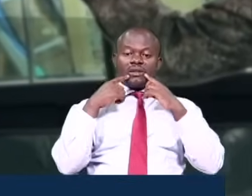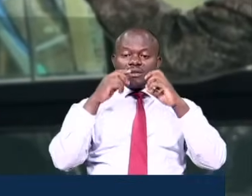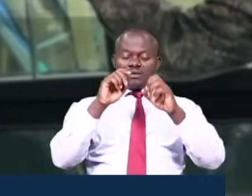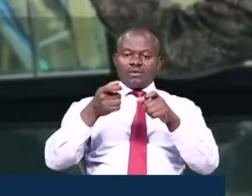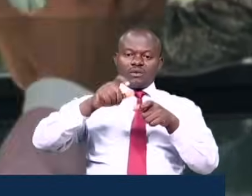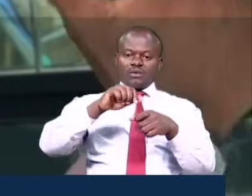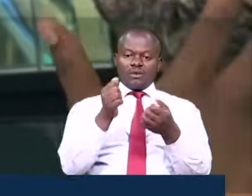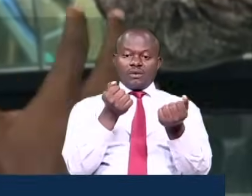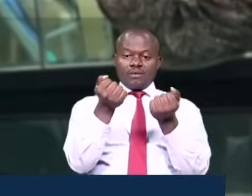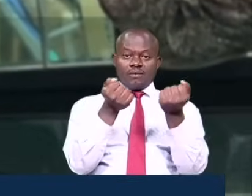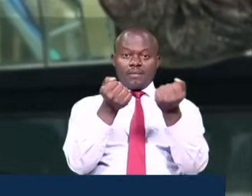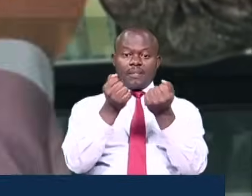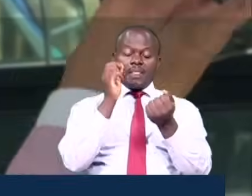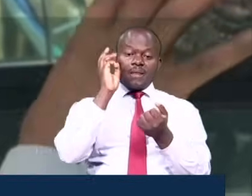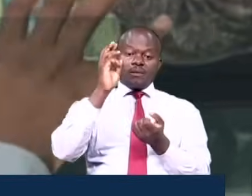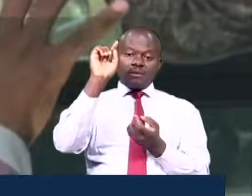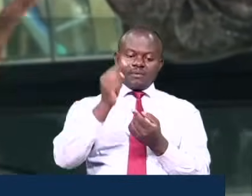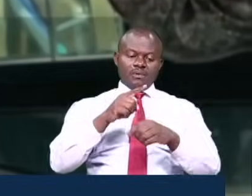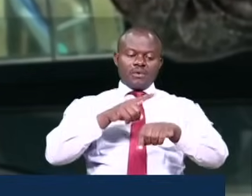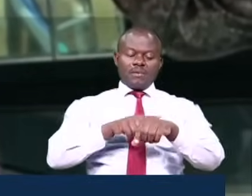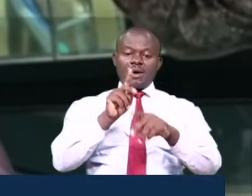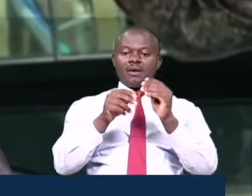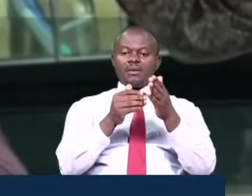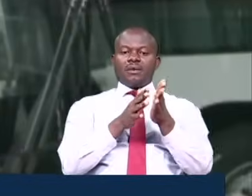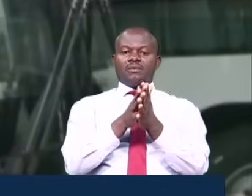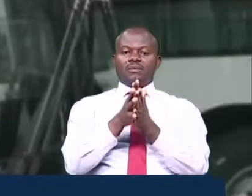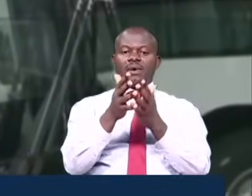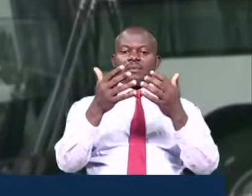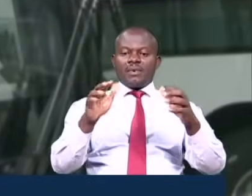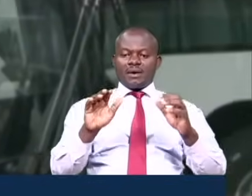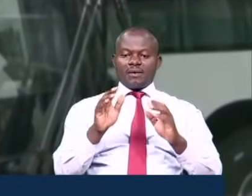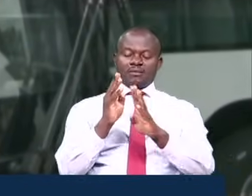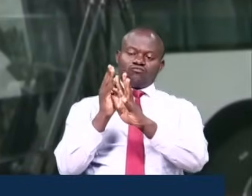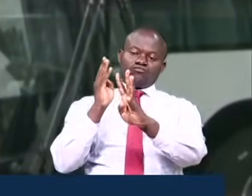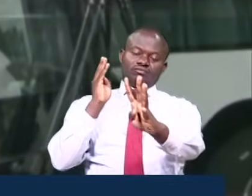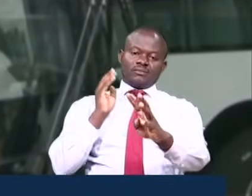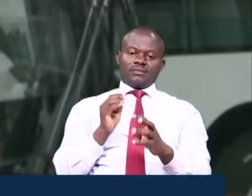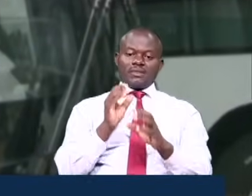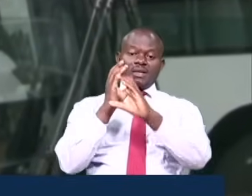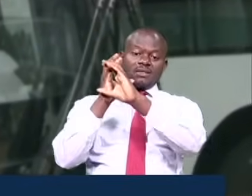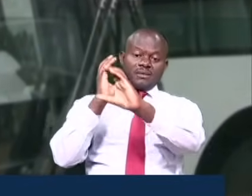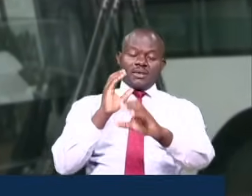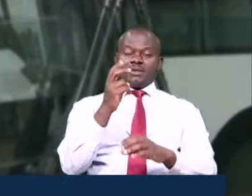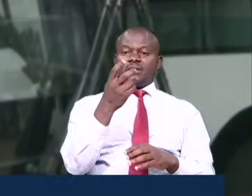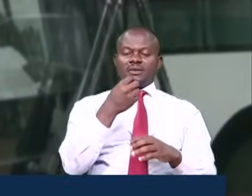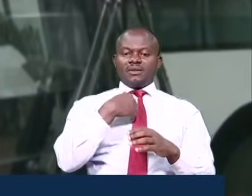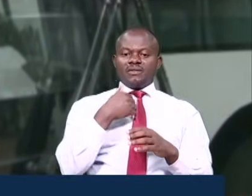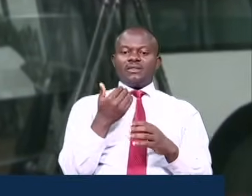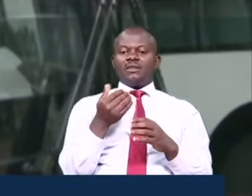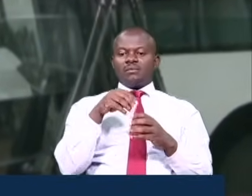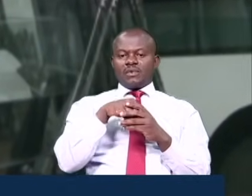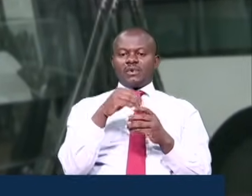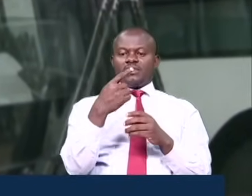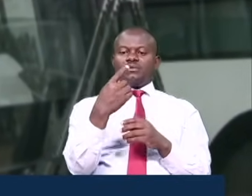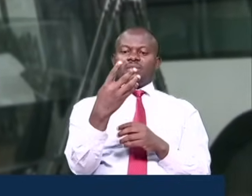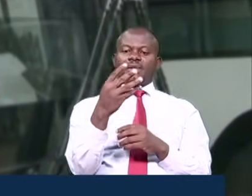kwiyongera kw'imodoka kuzagabanya umwanya abaturage bamaraga ku mirongo izi bisi 20 zifite imyanya 1400